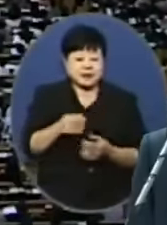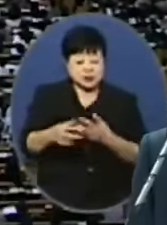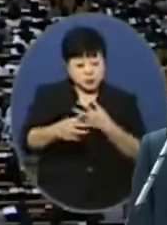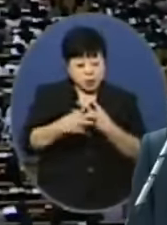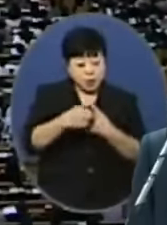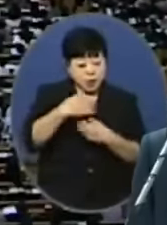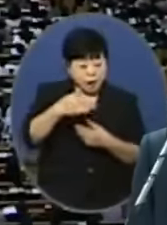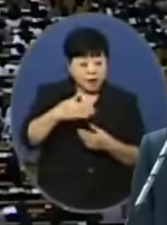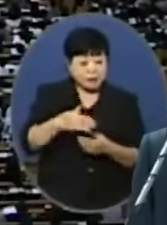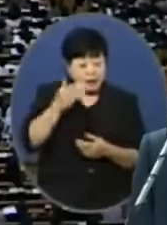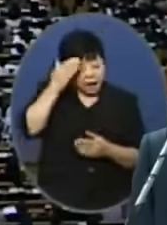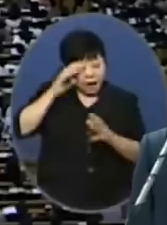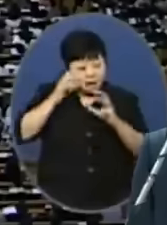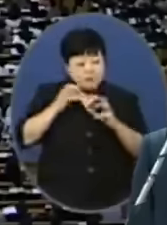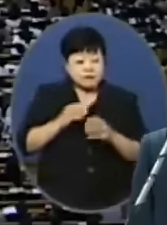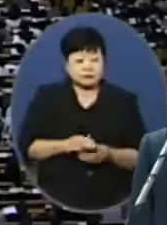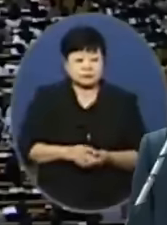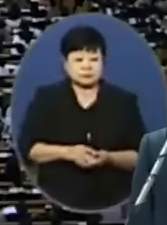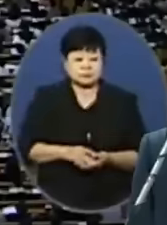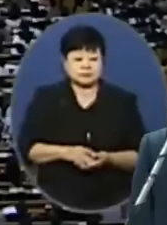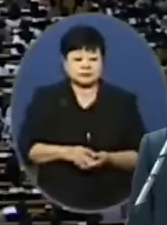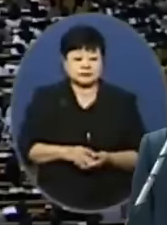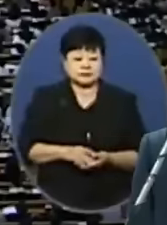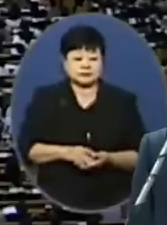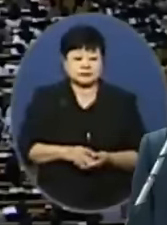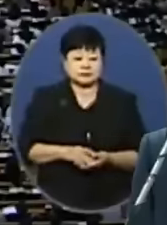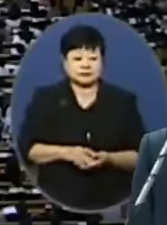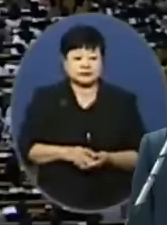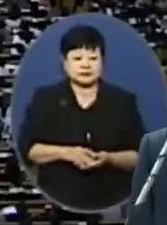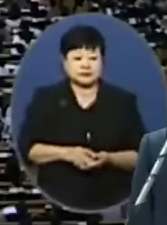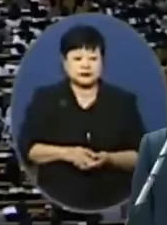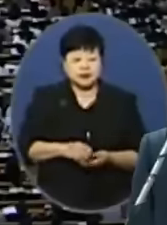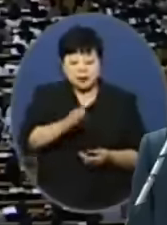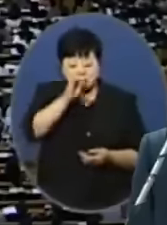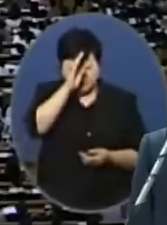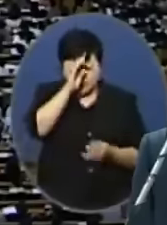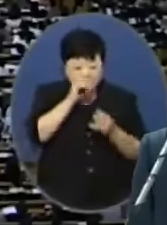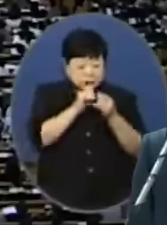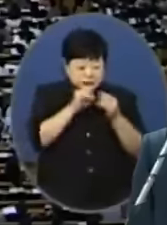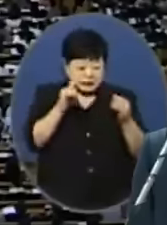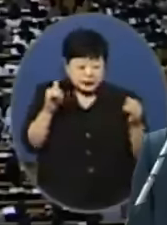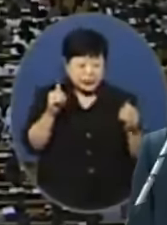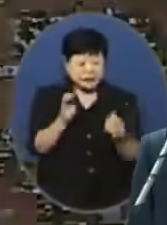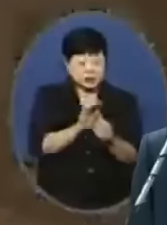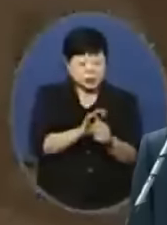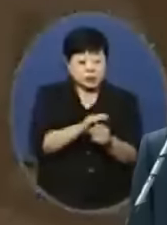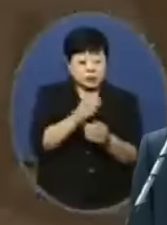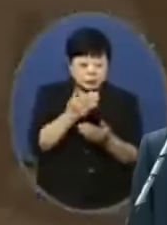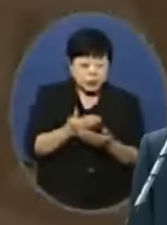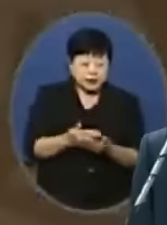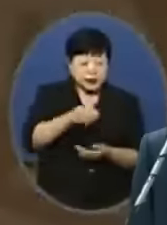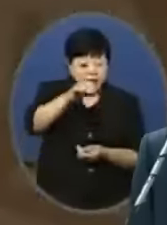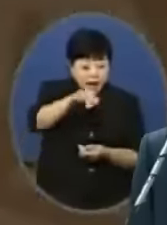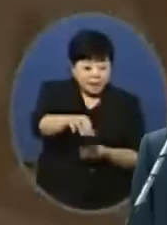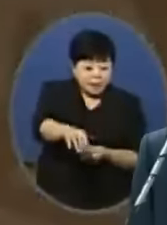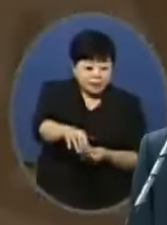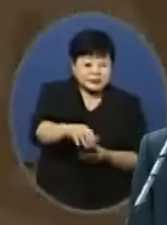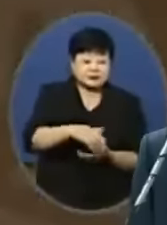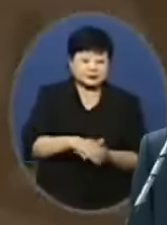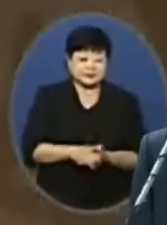우리 한국 환자들이 얼마나 도움을 많이 받지 않습니까? 연세대 시브란스 병원 그 앞에 가면